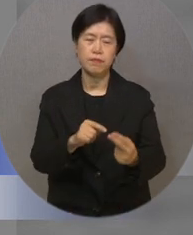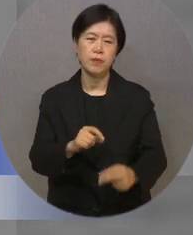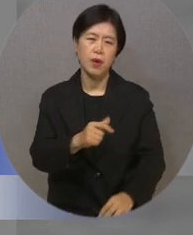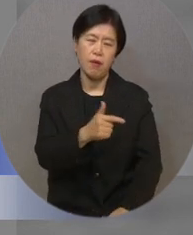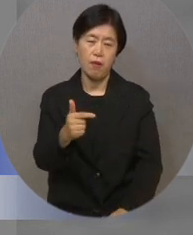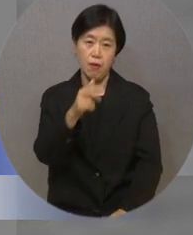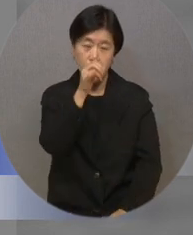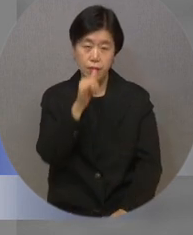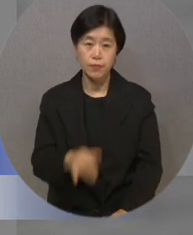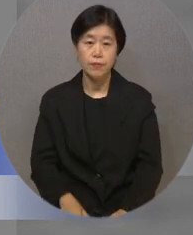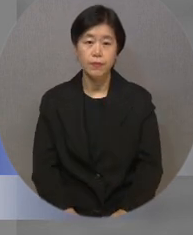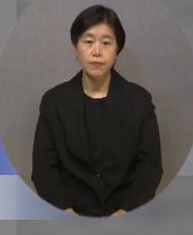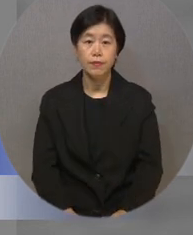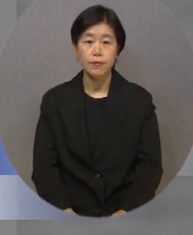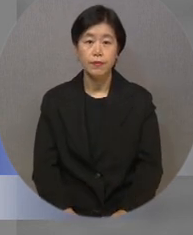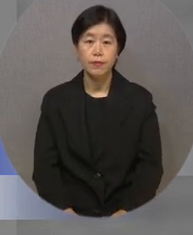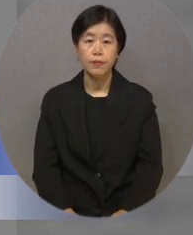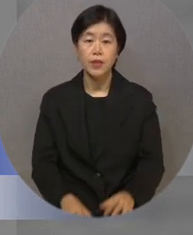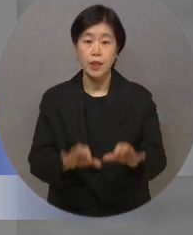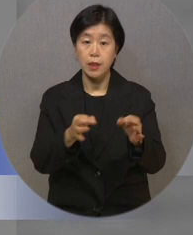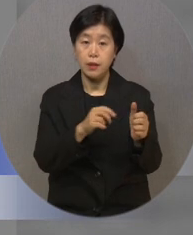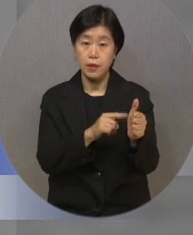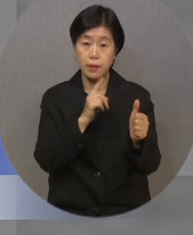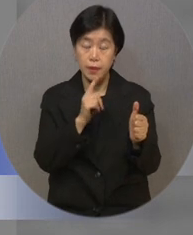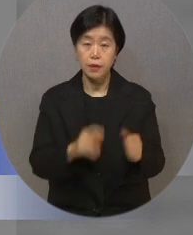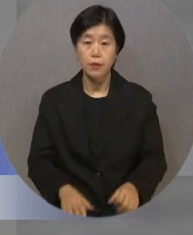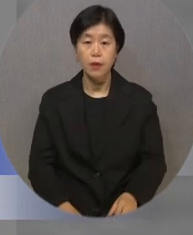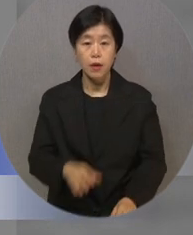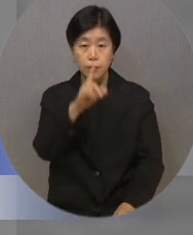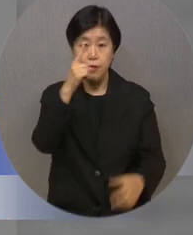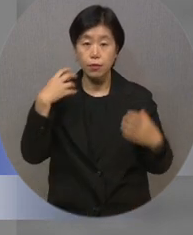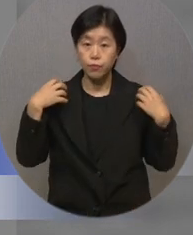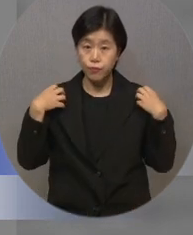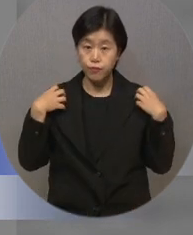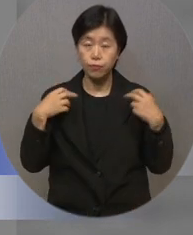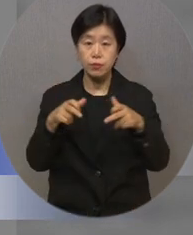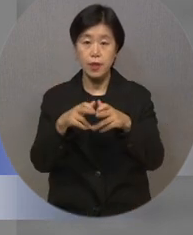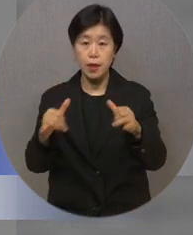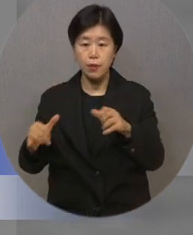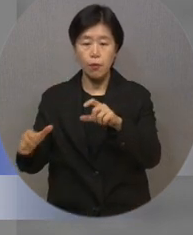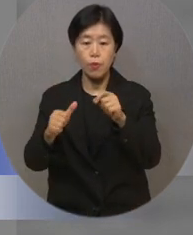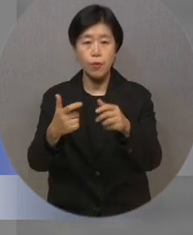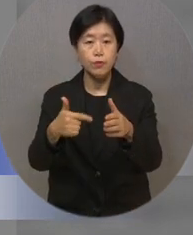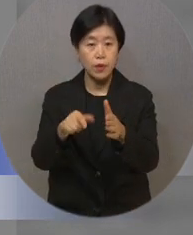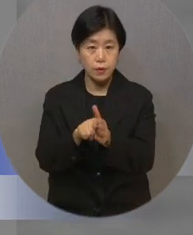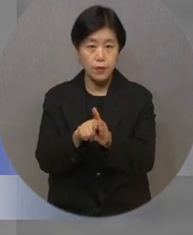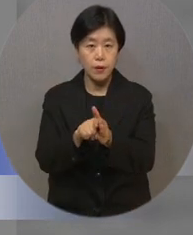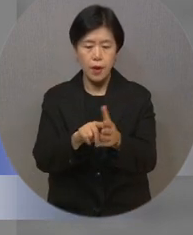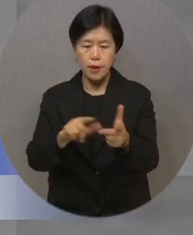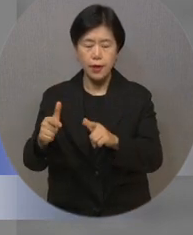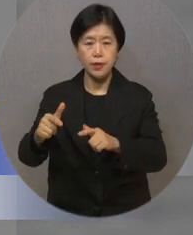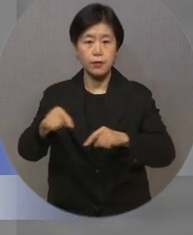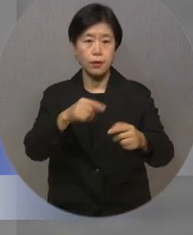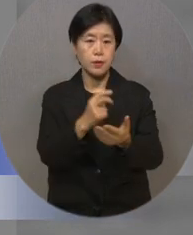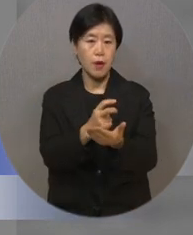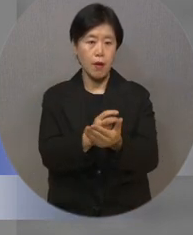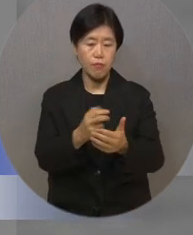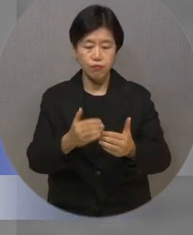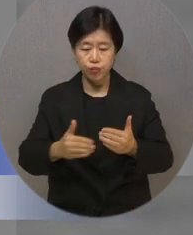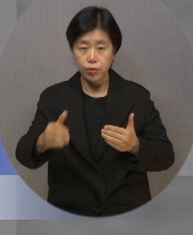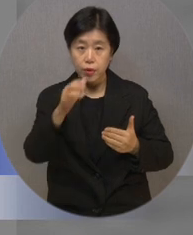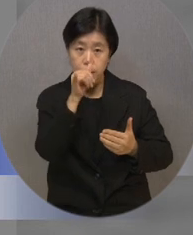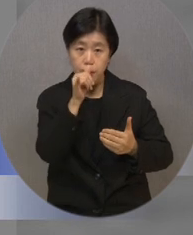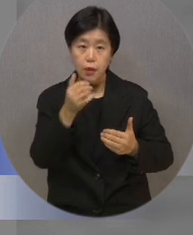나타났습니다 한편 기사에서 김현은 정부가 장애인 고용 증가를 위해 다양한 정책을 펼치고 있다고